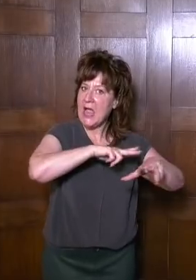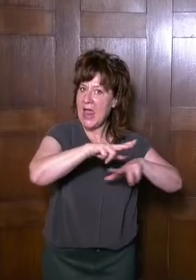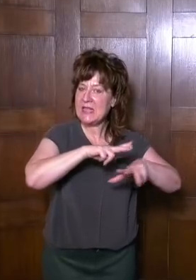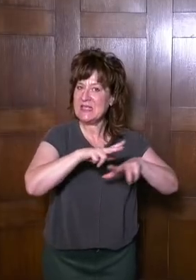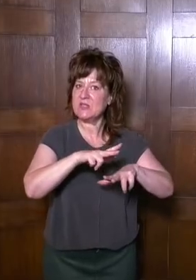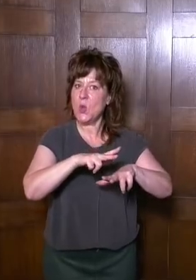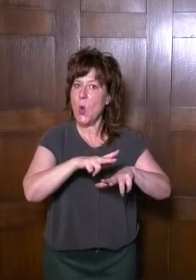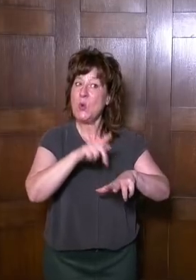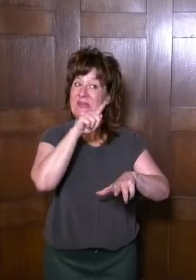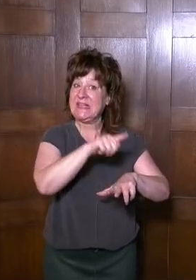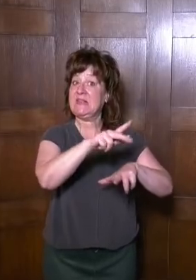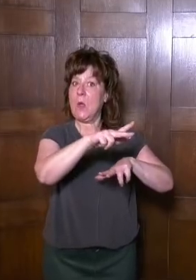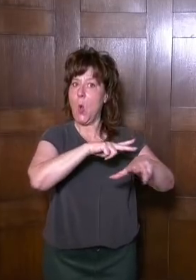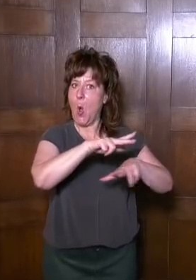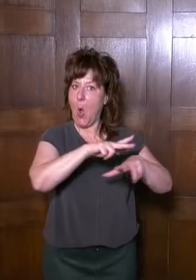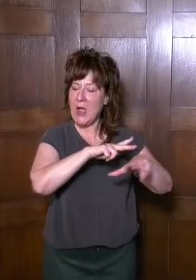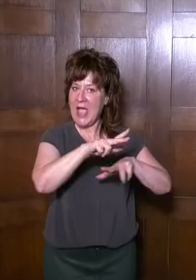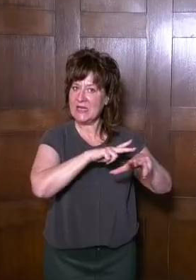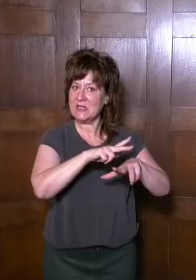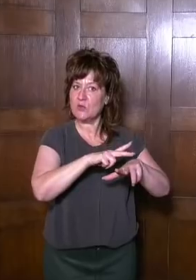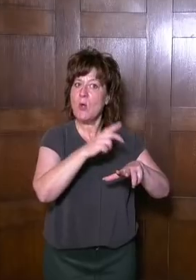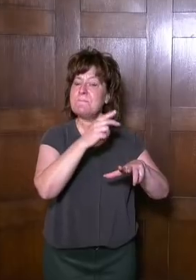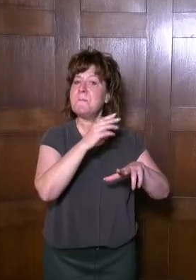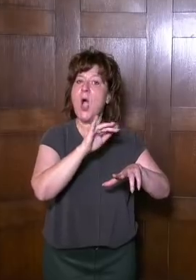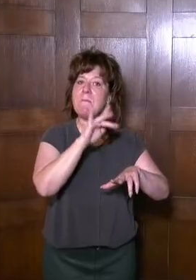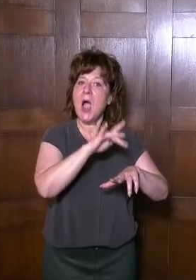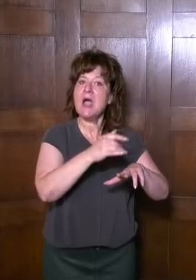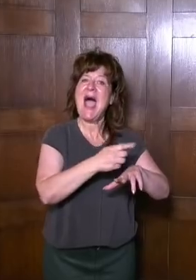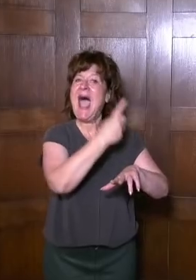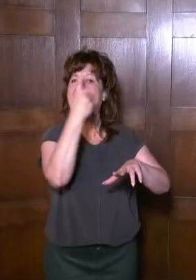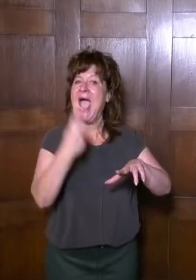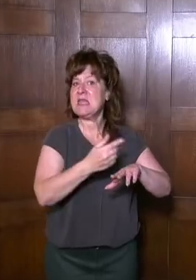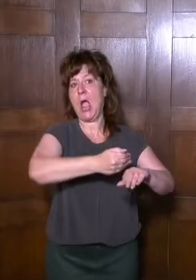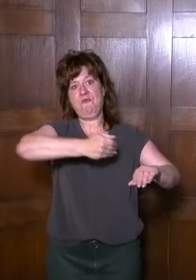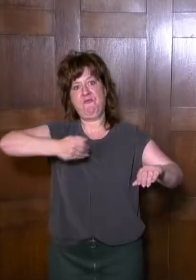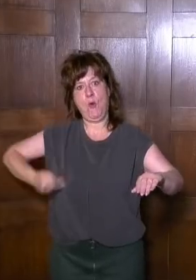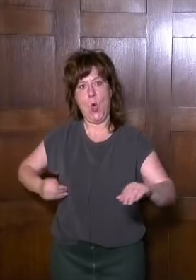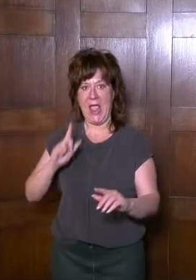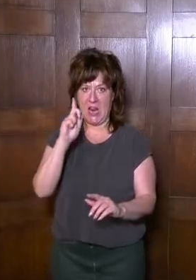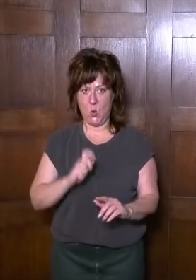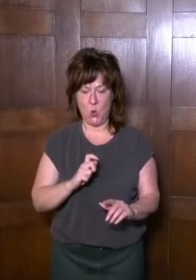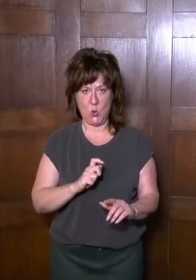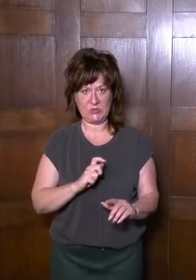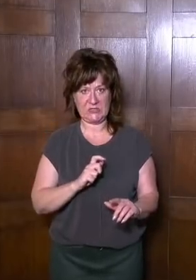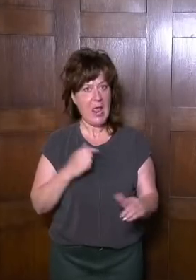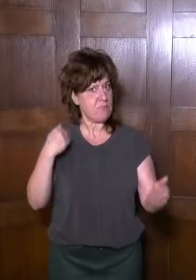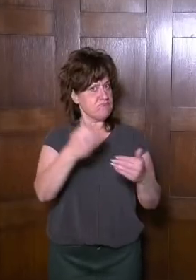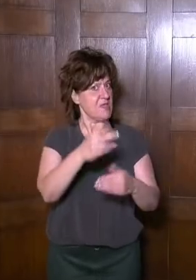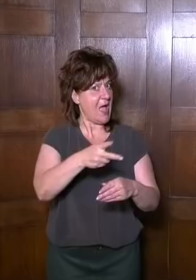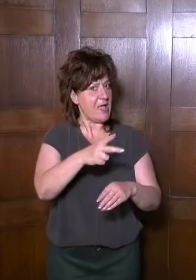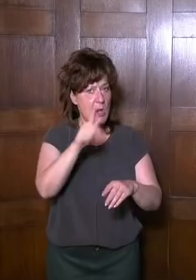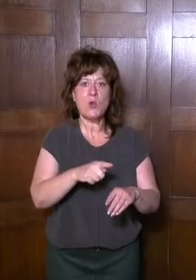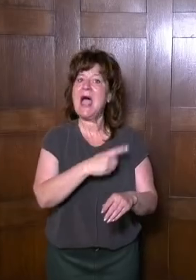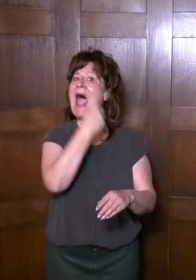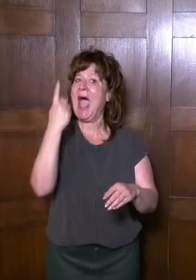diese findet ja schon bereits bis zu einem Jahr früher statt, bevor die Reise dann stattfindet. Und man baut eigentlich über ein Jahr so ein